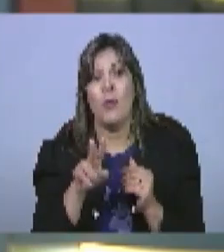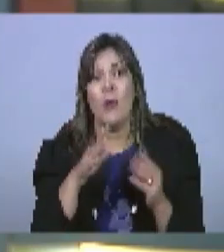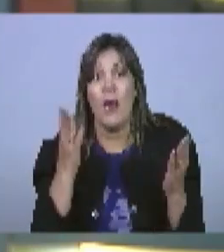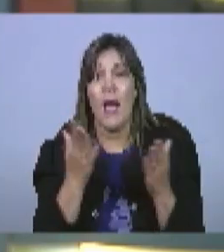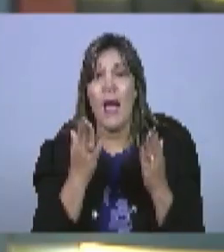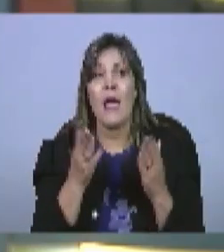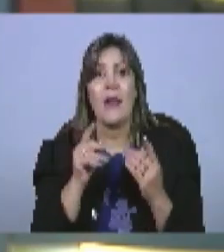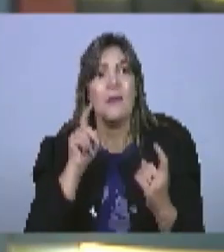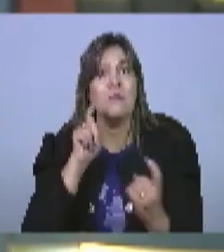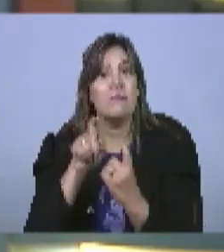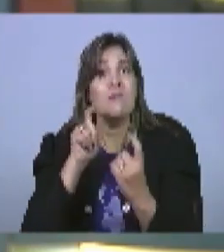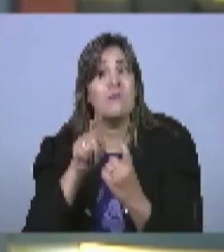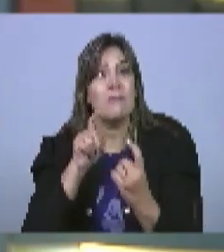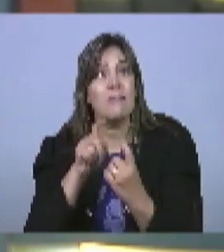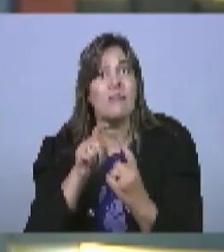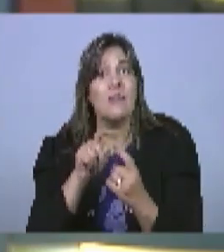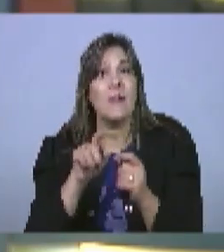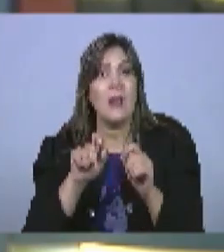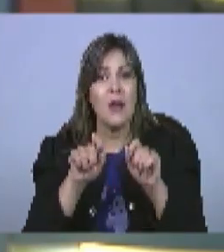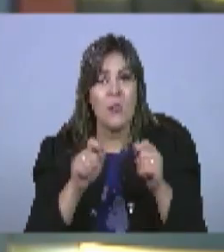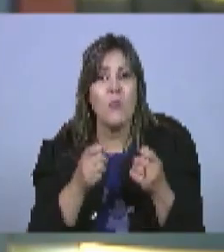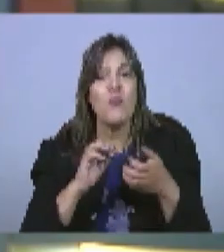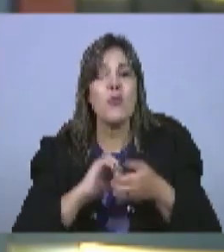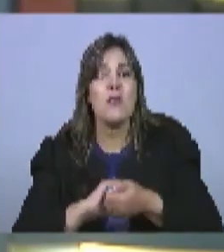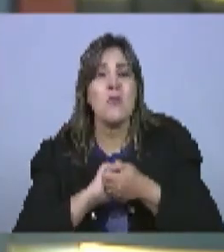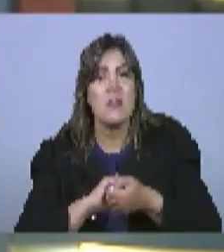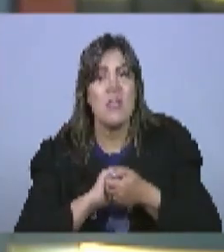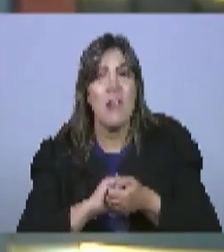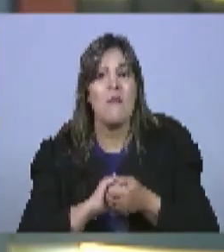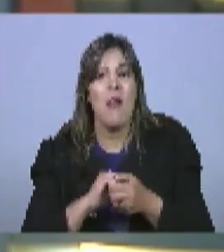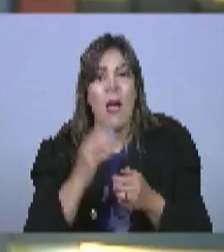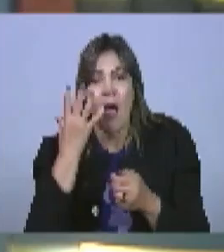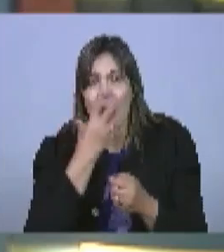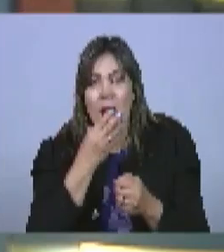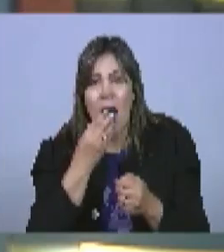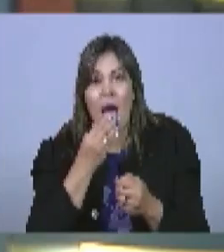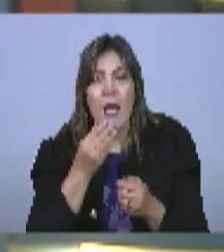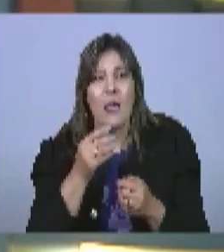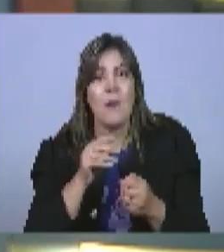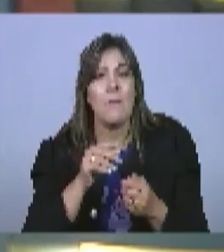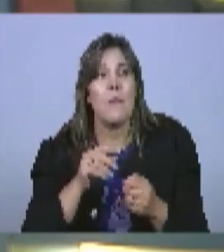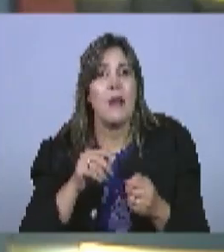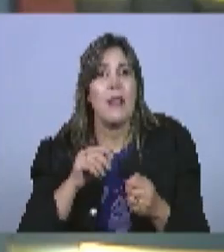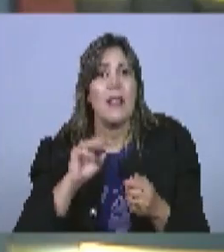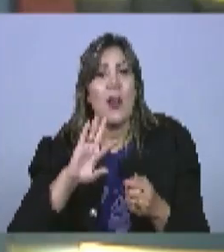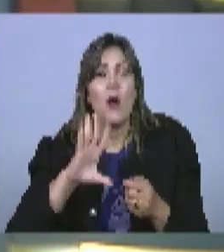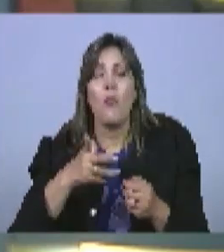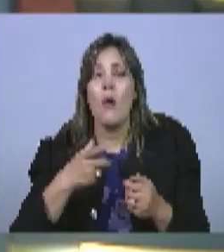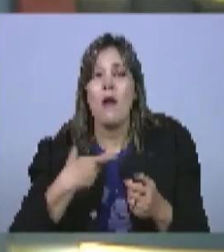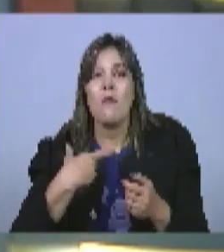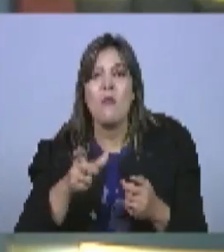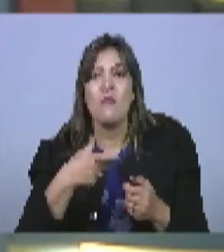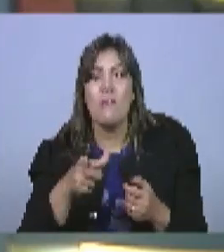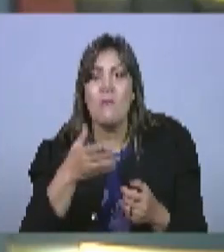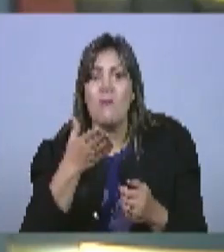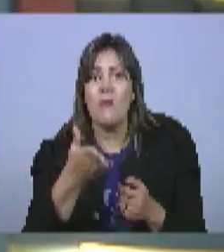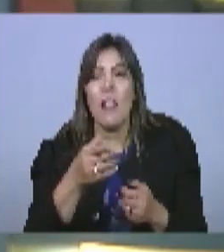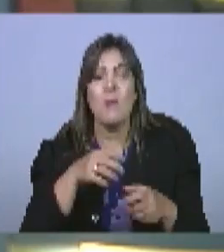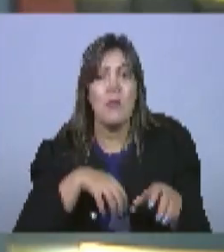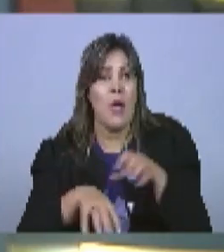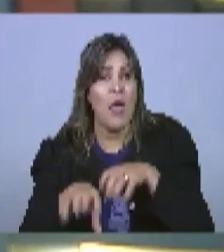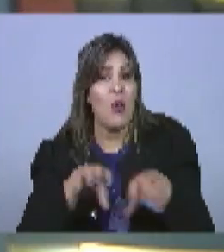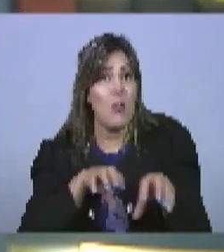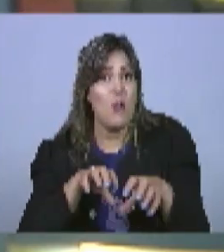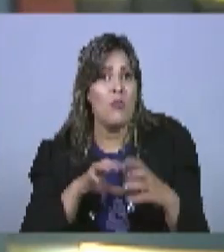من الصراع المحكم والمتفق على حجم رد الفعل الايراني تجاه ما حدث